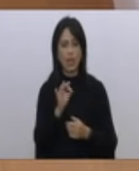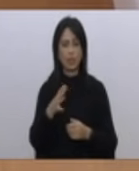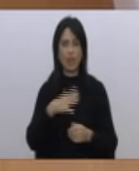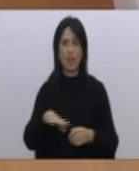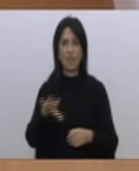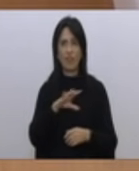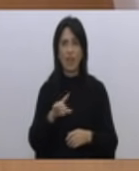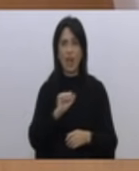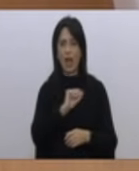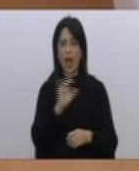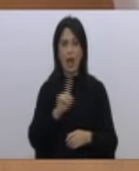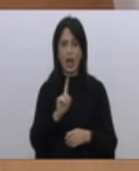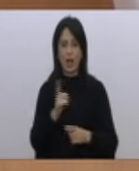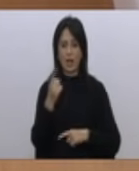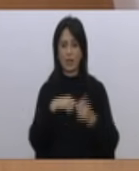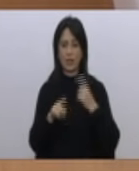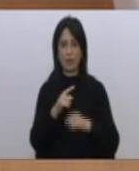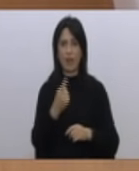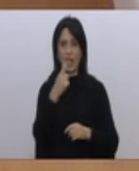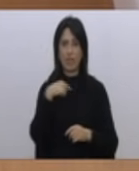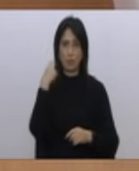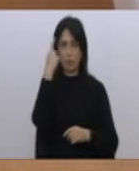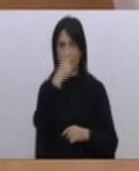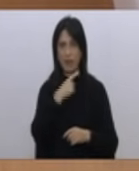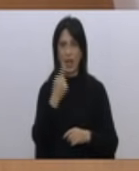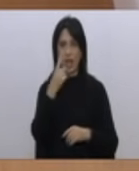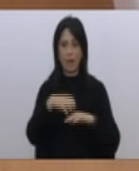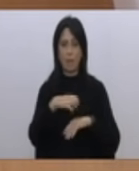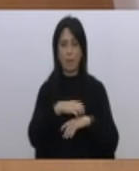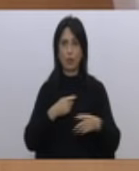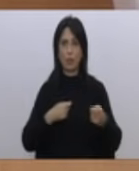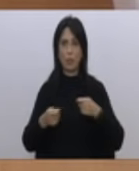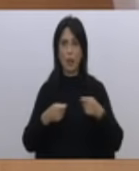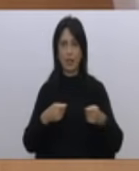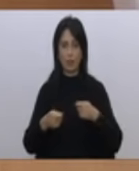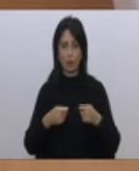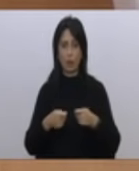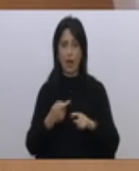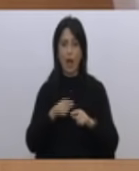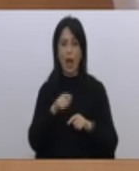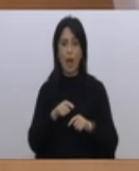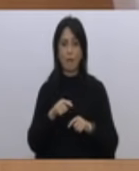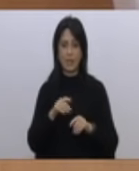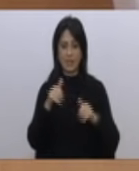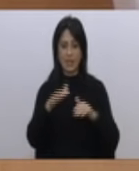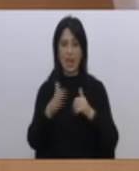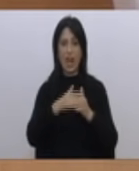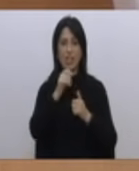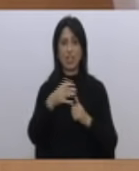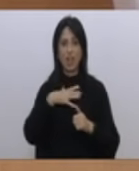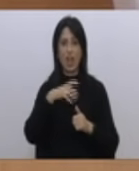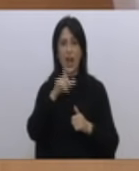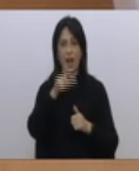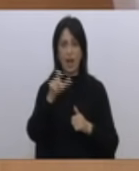ქვეყანაში აღარ დაბრუნდება ერთპიროვნული და ერთპარტიული მმართველობა. აი ამის განაჩენი გამოიტანა